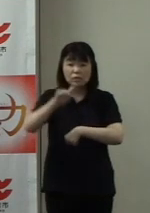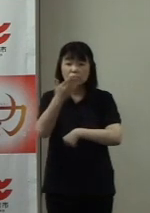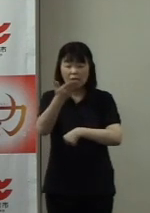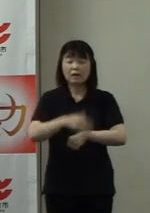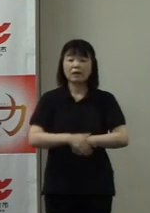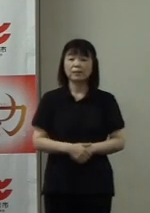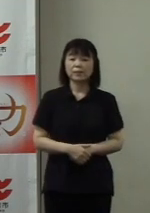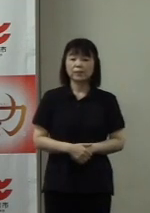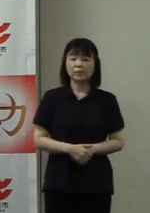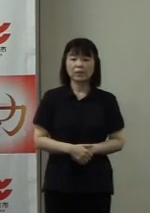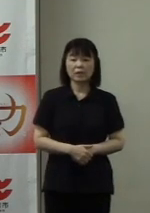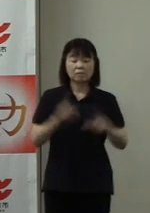か。 具体的な